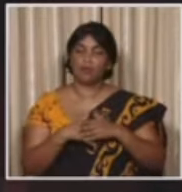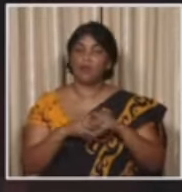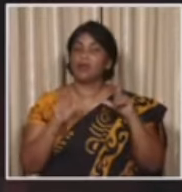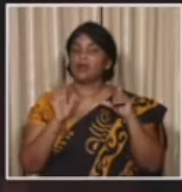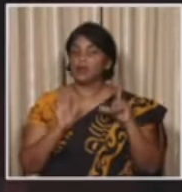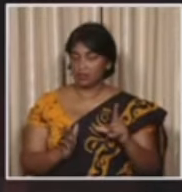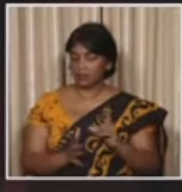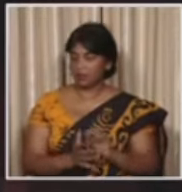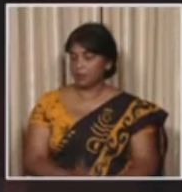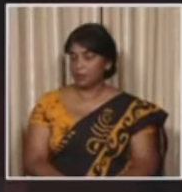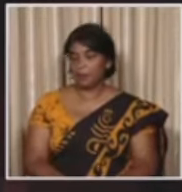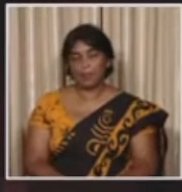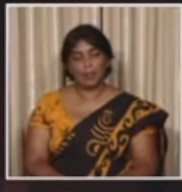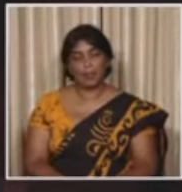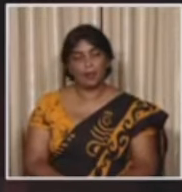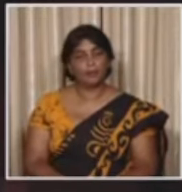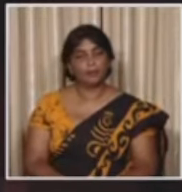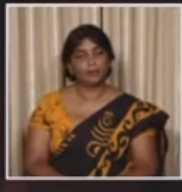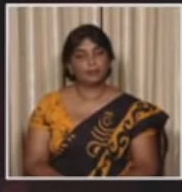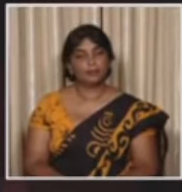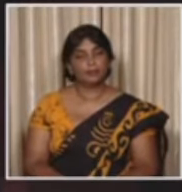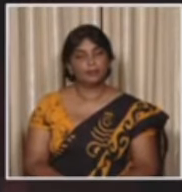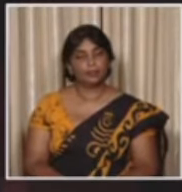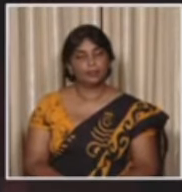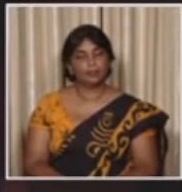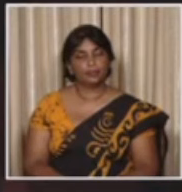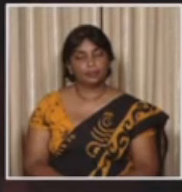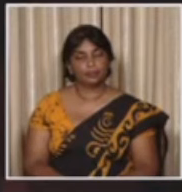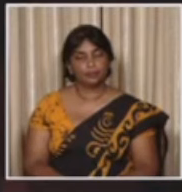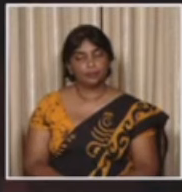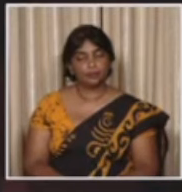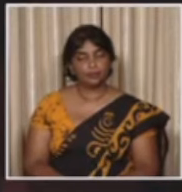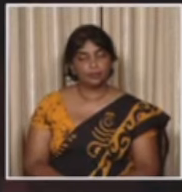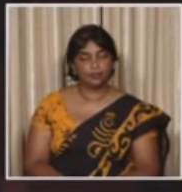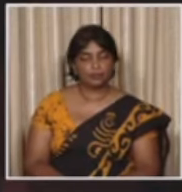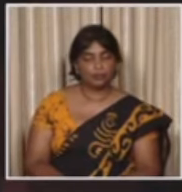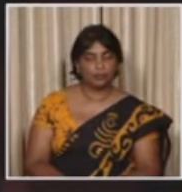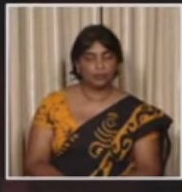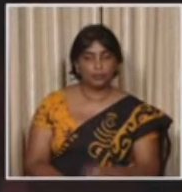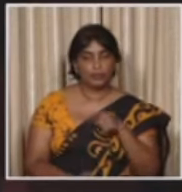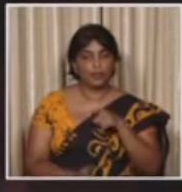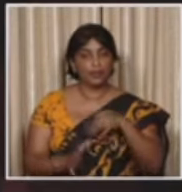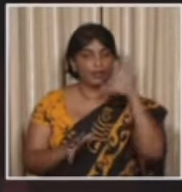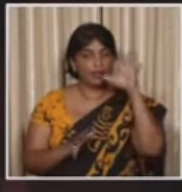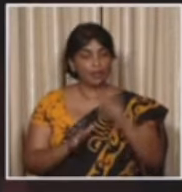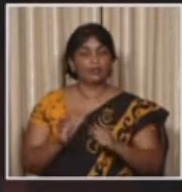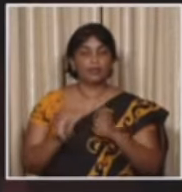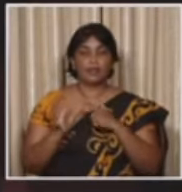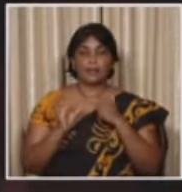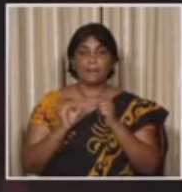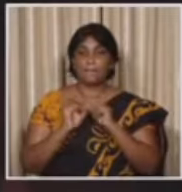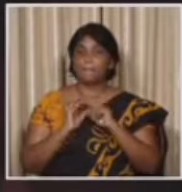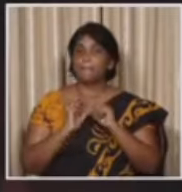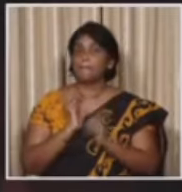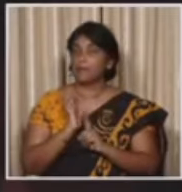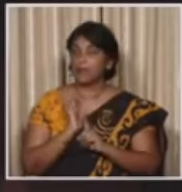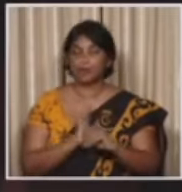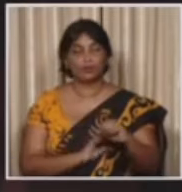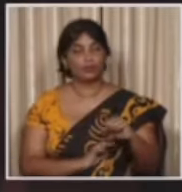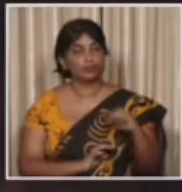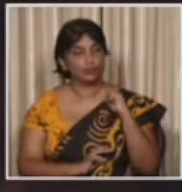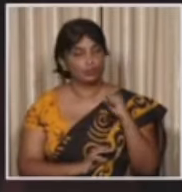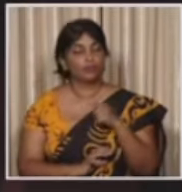තිබෙනවා. මේ ගෙනාපු පනත වඩාත් ශක්තිමත්, වඩාත්